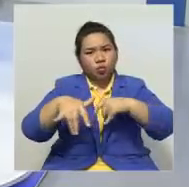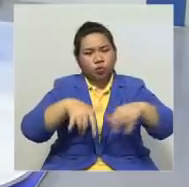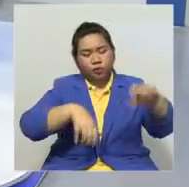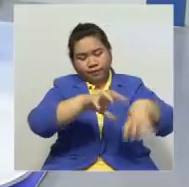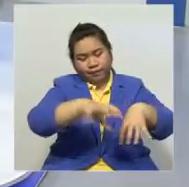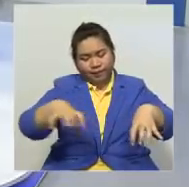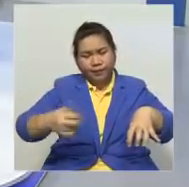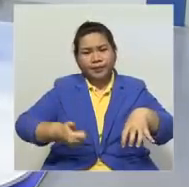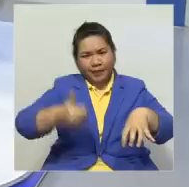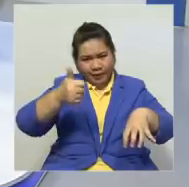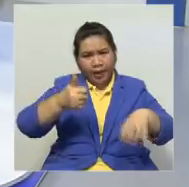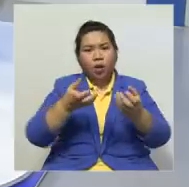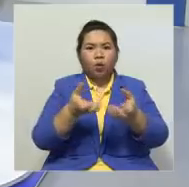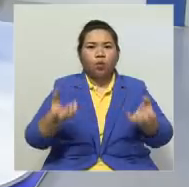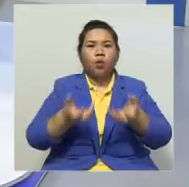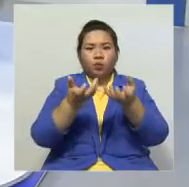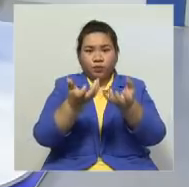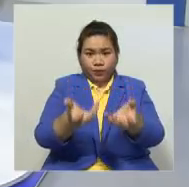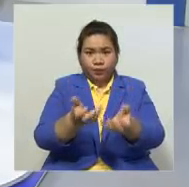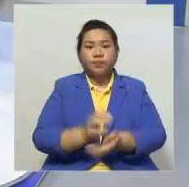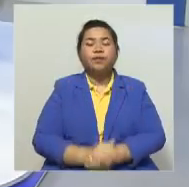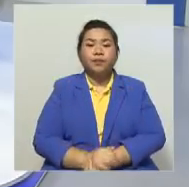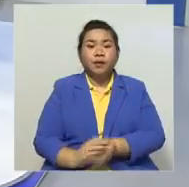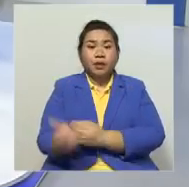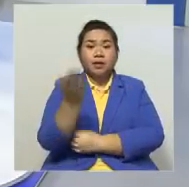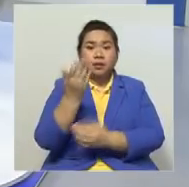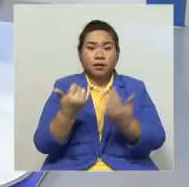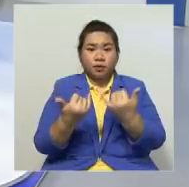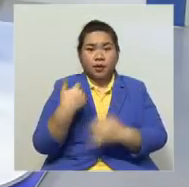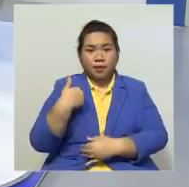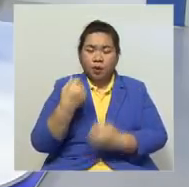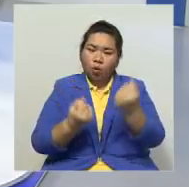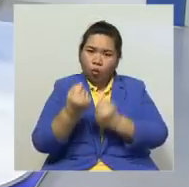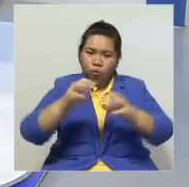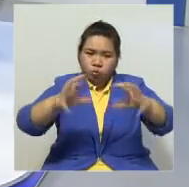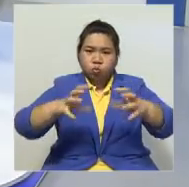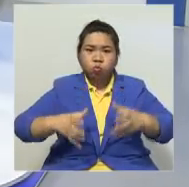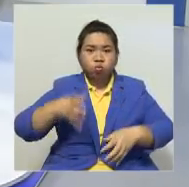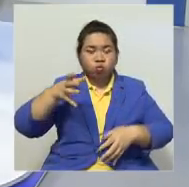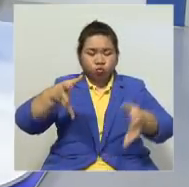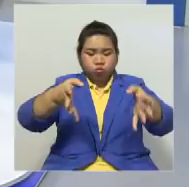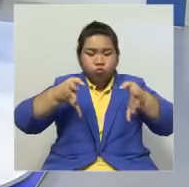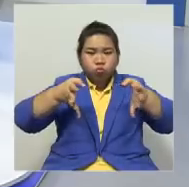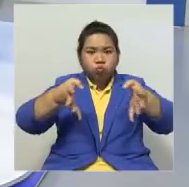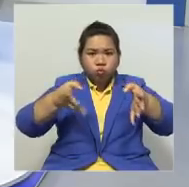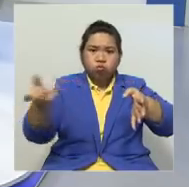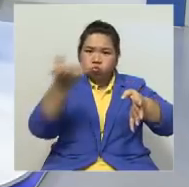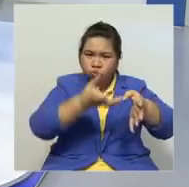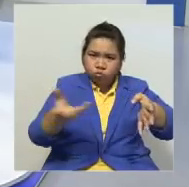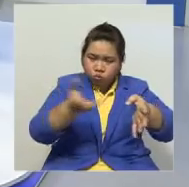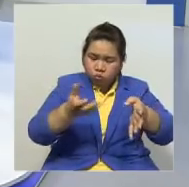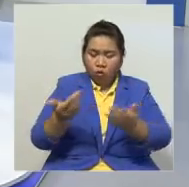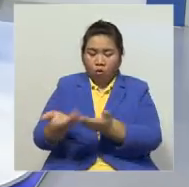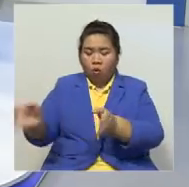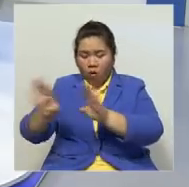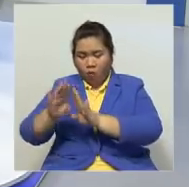ๆได้นำสิ่งของมาร่วมสมทบซึ่งช่วงเช้าที่ผ่านมาก็จะเห็นได้ว่ามีทั้งรถบรรทุกนะคะที่มาแบบหมู่คณะหรือว่ามาแบบครอบครัวค่ะ